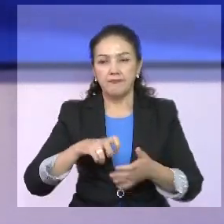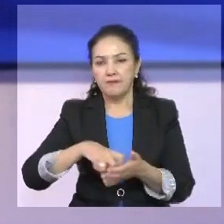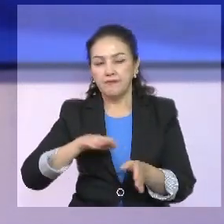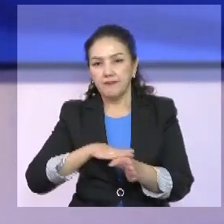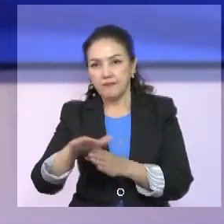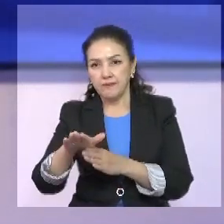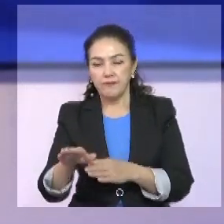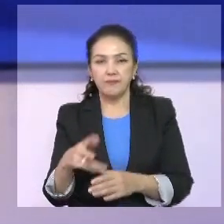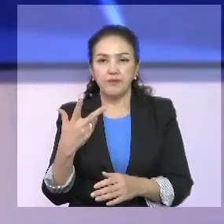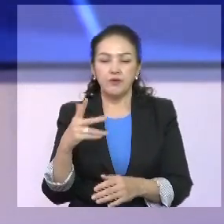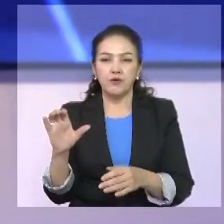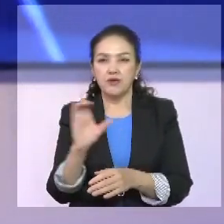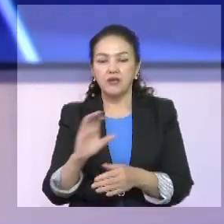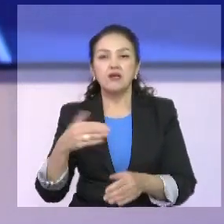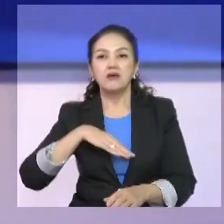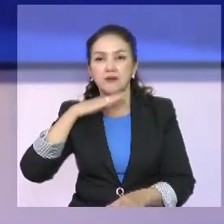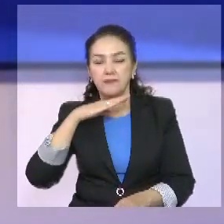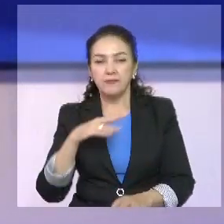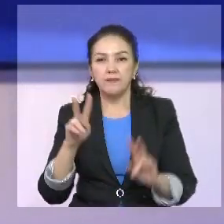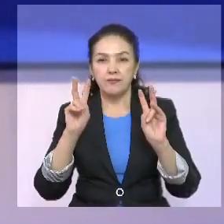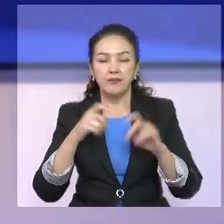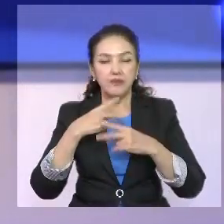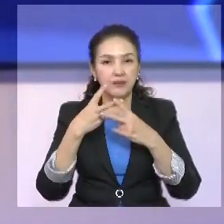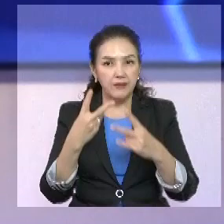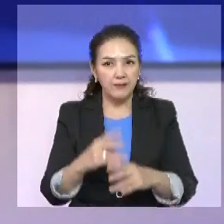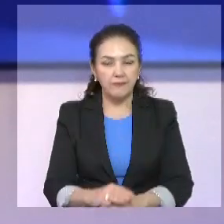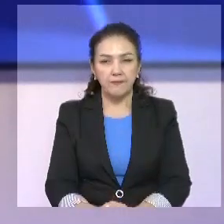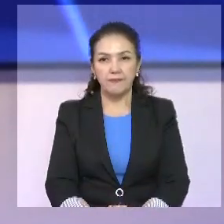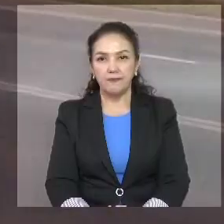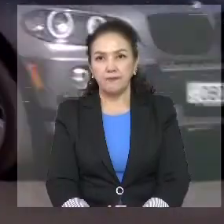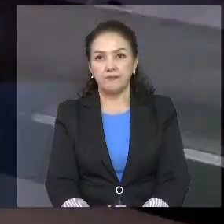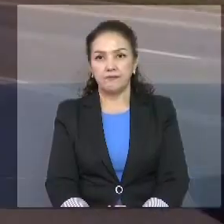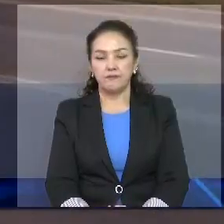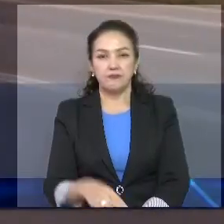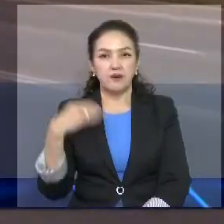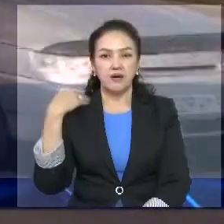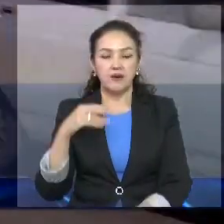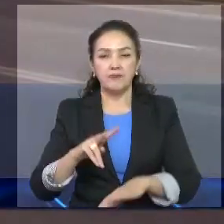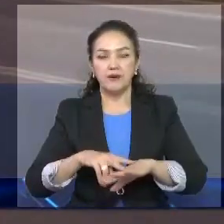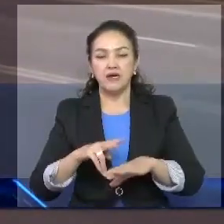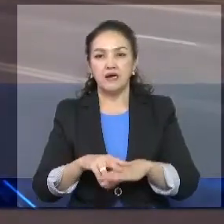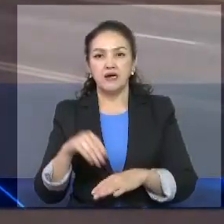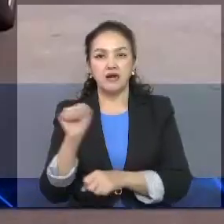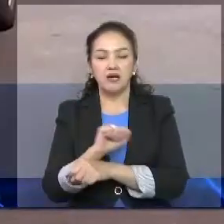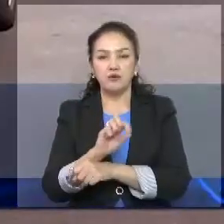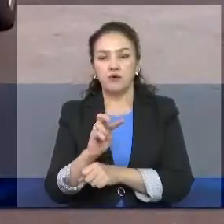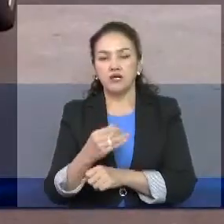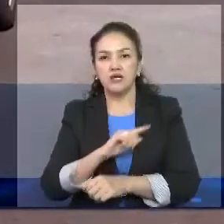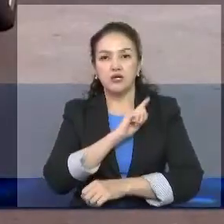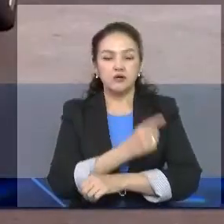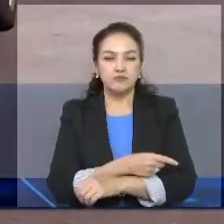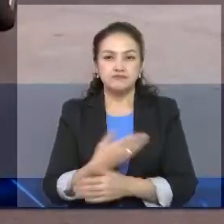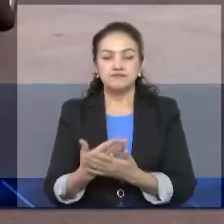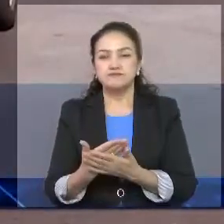толтыру үшін небәрі 3 секунд жеткілікті. Тақырыпты тілші тарқатады. Ақтөбелік полицейлер автоураганның көмегімен